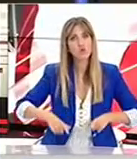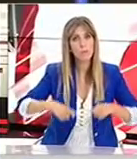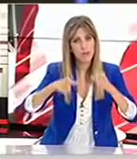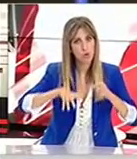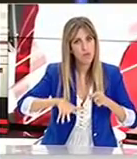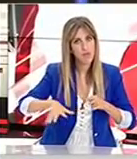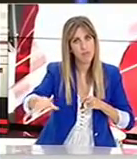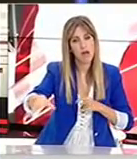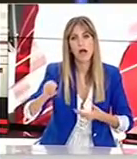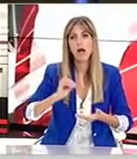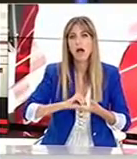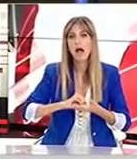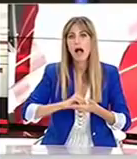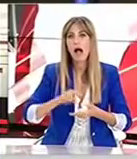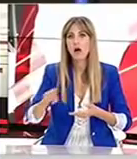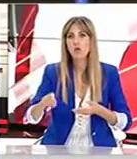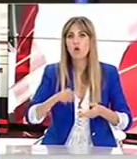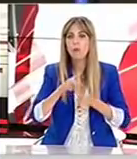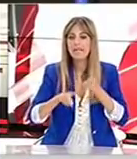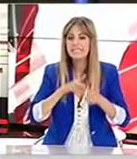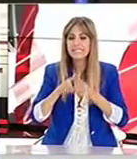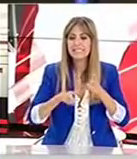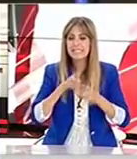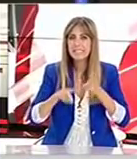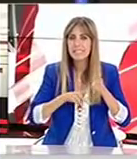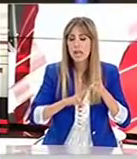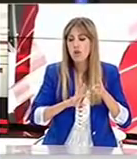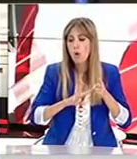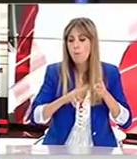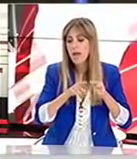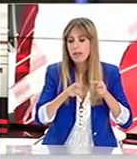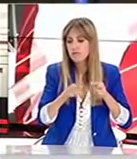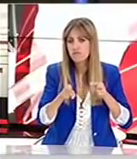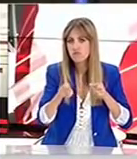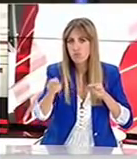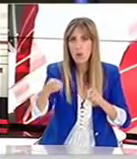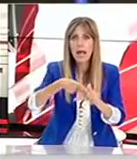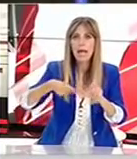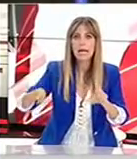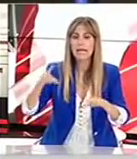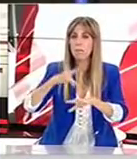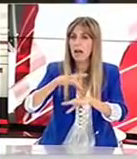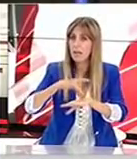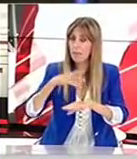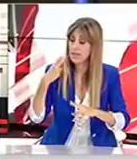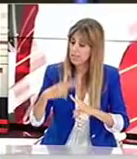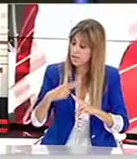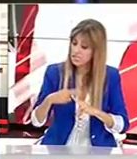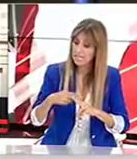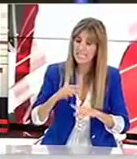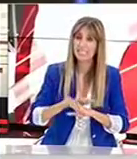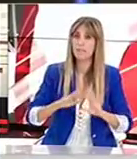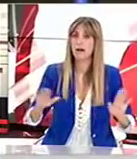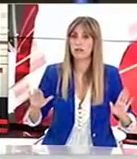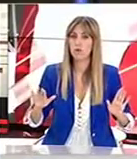η κατάληξη του σιδηροδρόμου στο λιμάνι της Πάτρας που αποτελούν απαραίτητες συνθήκες για την ανάπτυξη του δυτικού άξονα της